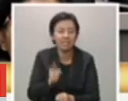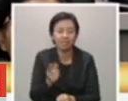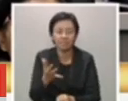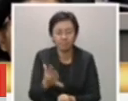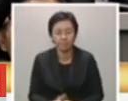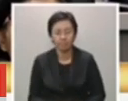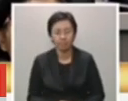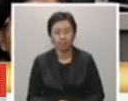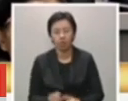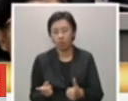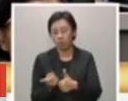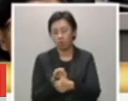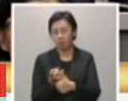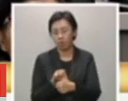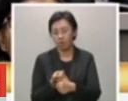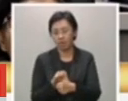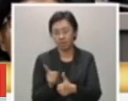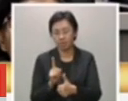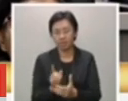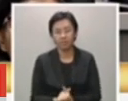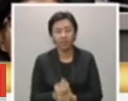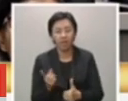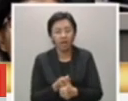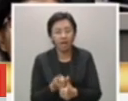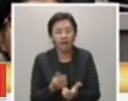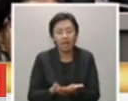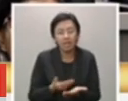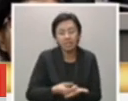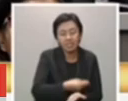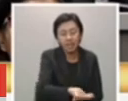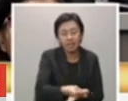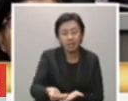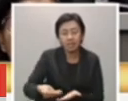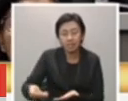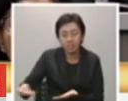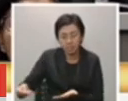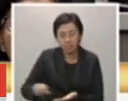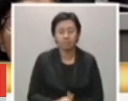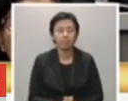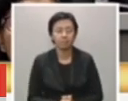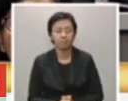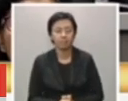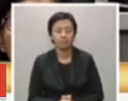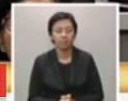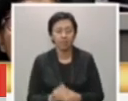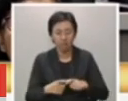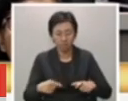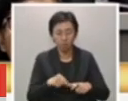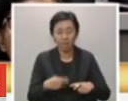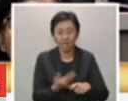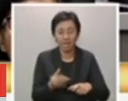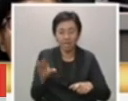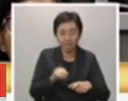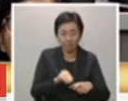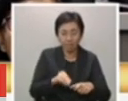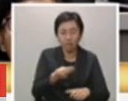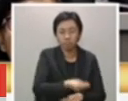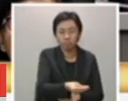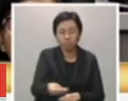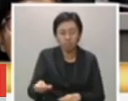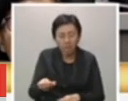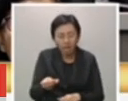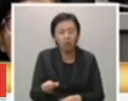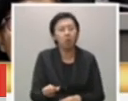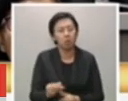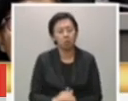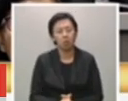ประการแรกเลยที่เขาเรียกเฮลิคอปเตอร์มันนี่คือการแจกเงินอย่างที่ท่านทำอยู่เนี่ยมันมีตัวคูณทางเศรษฐกิจที่ต่ำที่สุดเขาพิสู